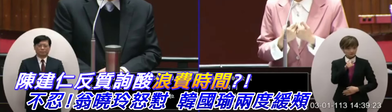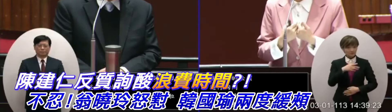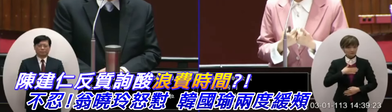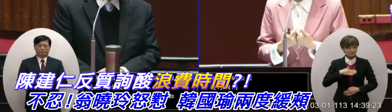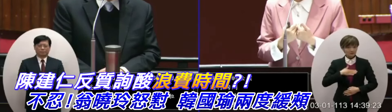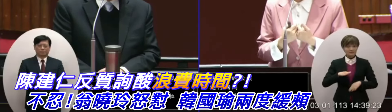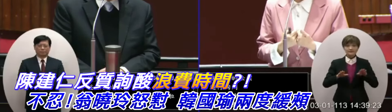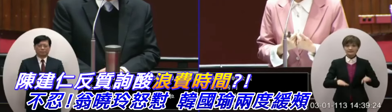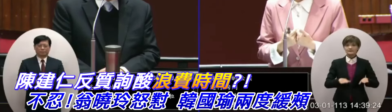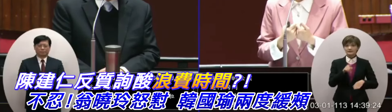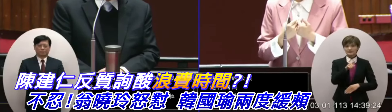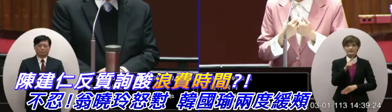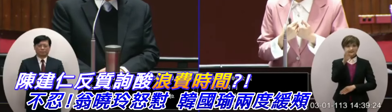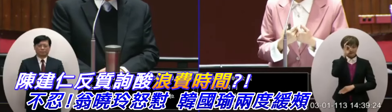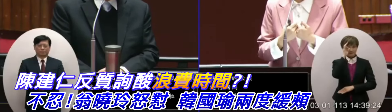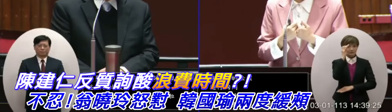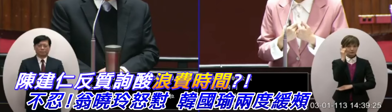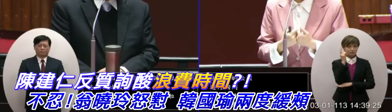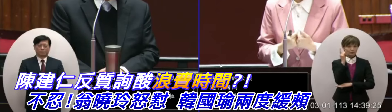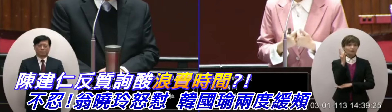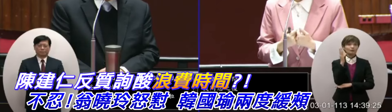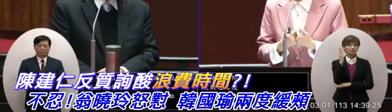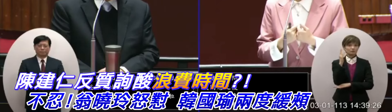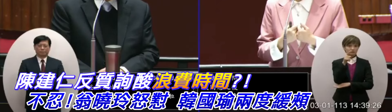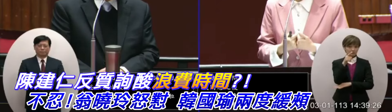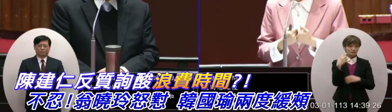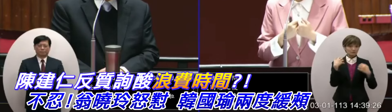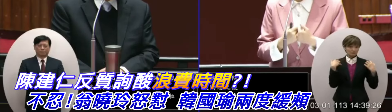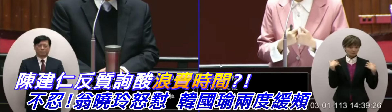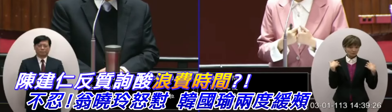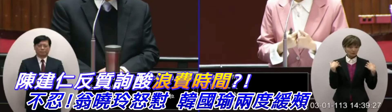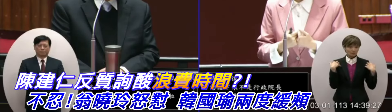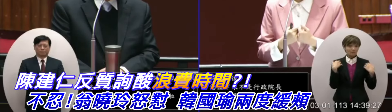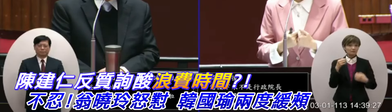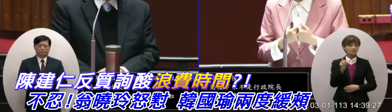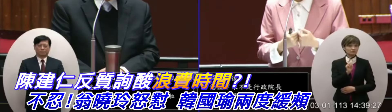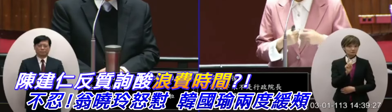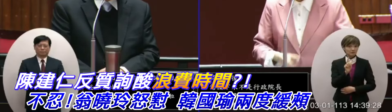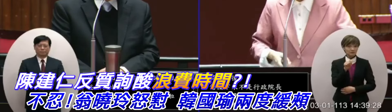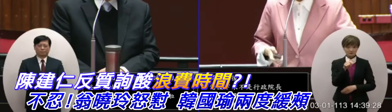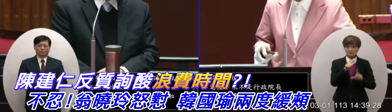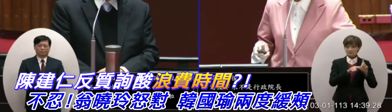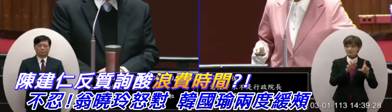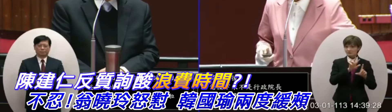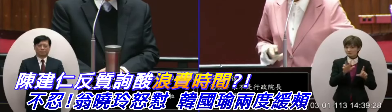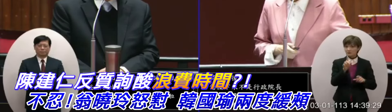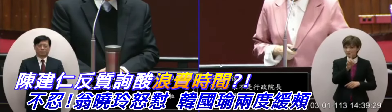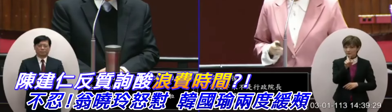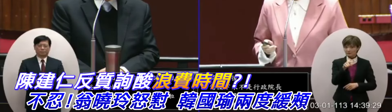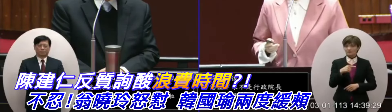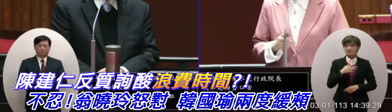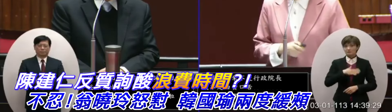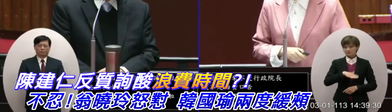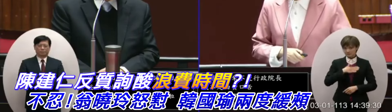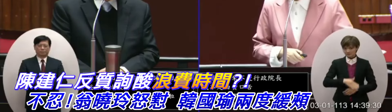作为一个看守政府的行政院院长，您的职责、您的角色。